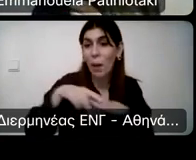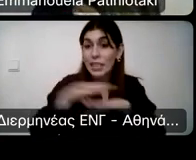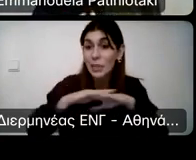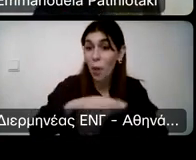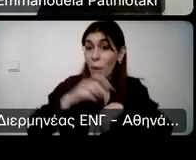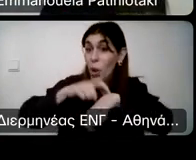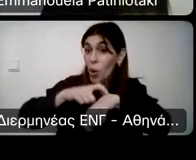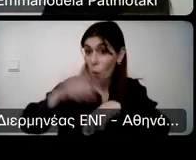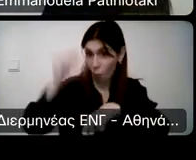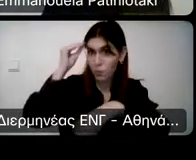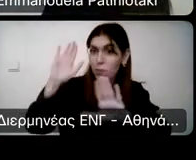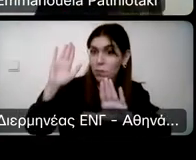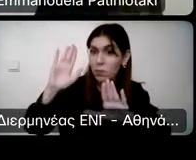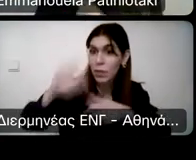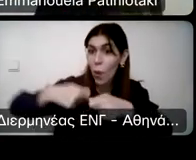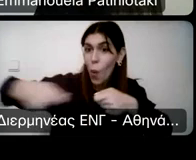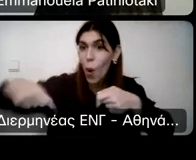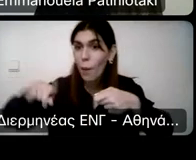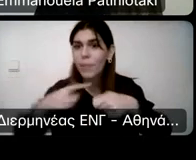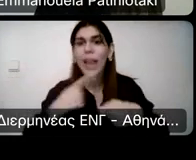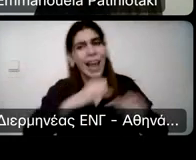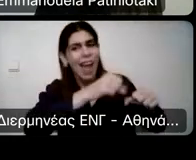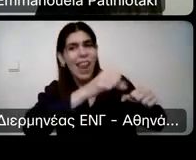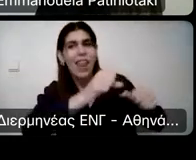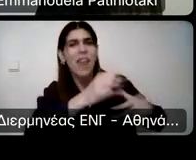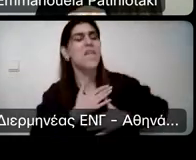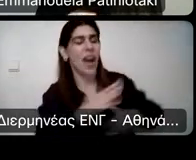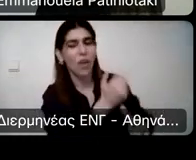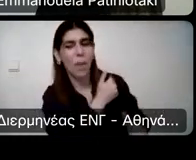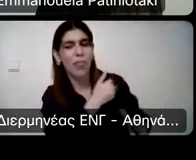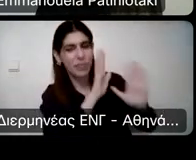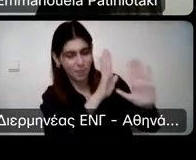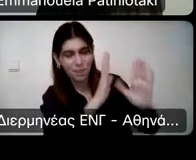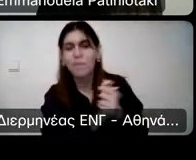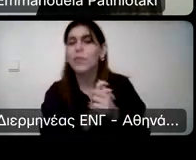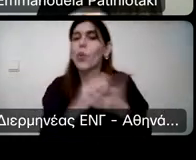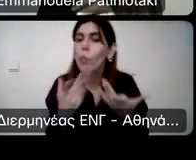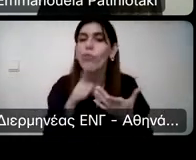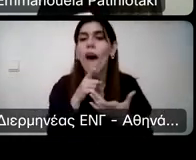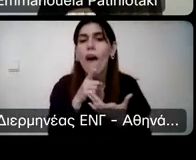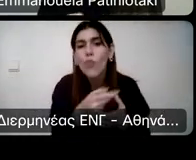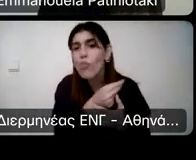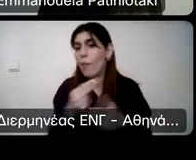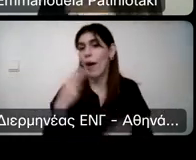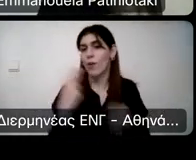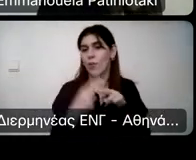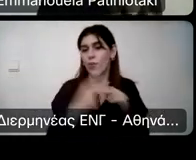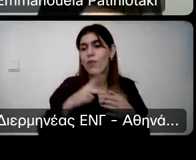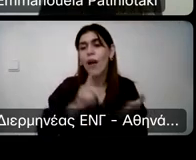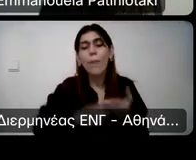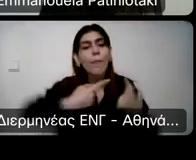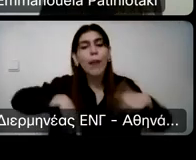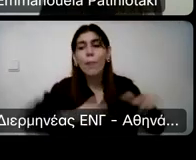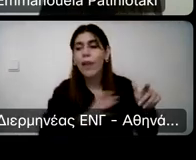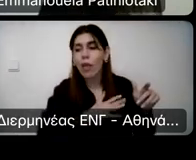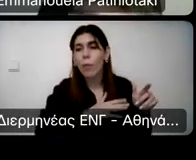ευχαριστώ. Αυτό λοιπόν είναι ένα πολύ σημαντικό ζήτημα κατά την άποψή μου, το κατά πόσο οι άνθρωποι εκπαιδεύονται